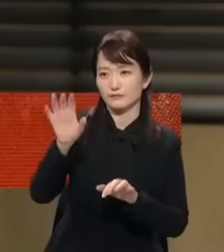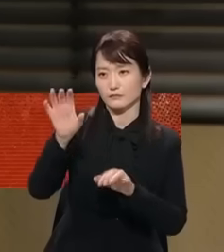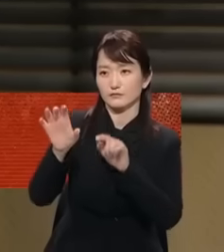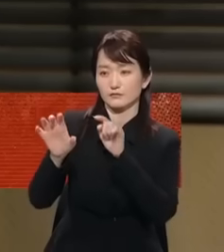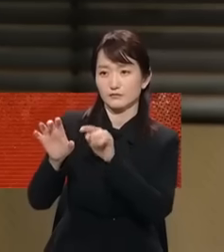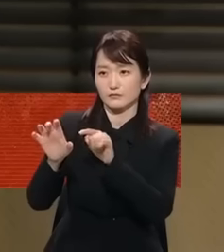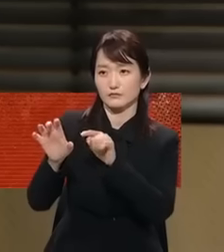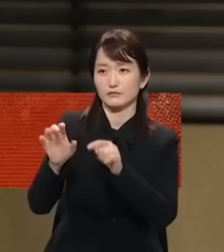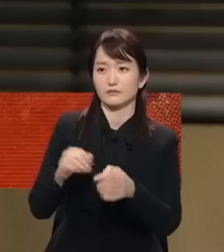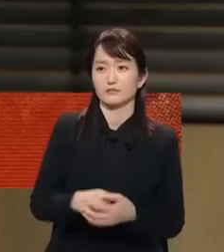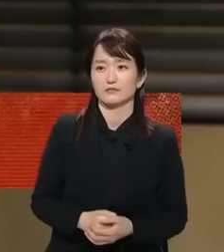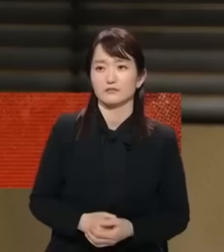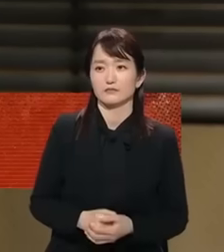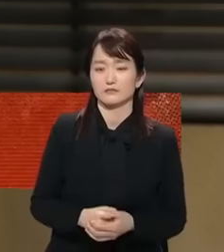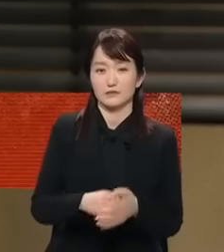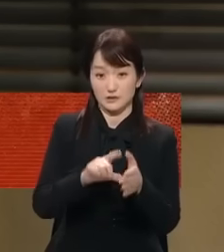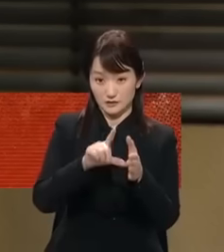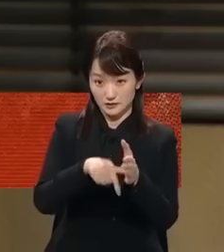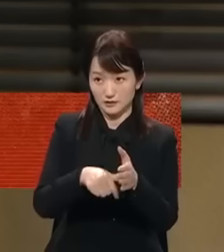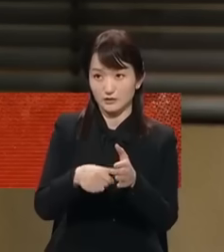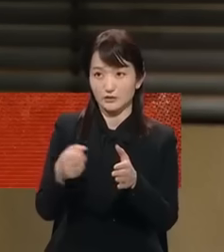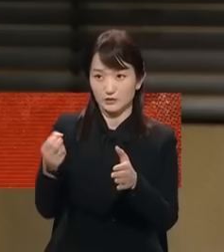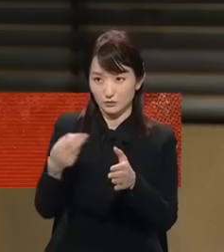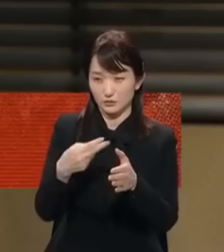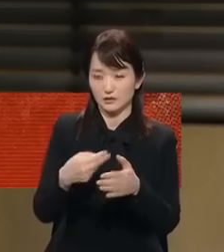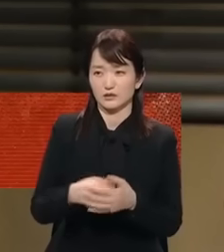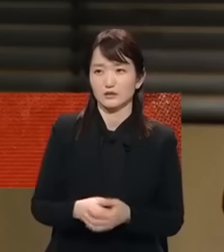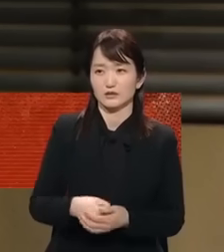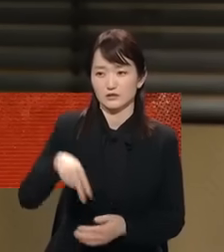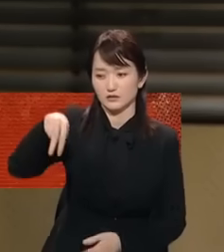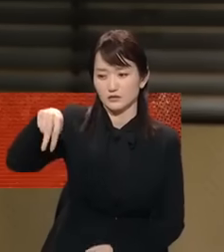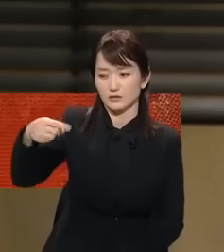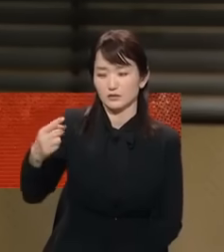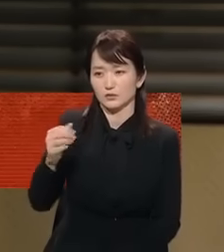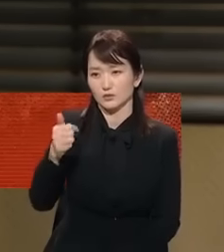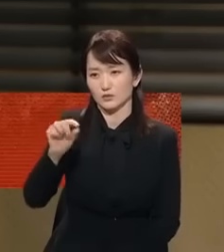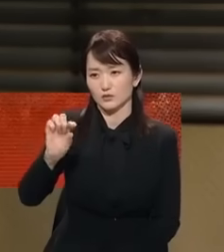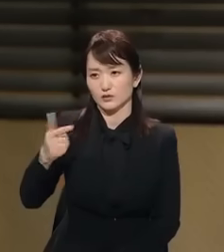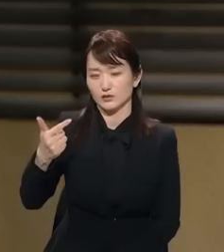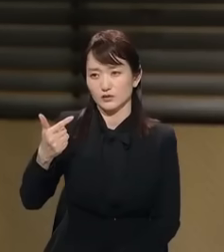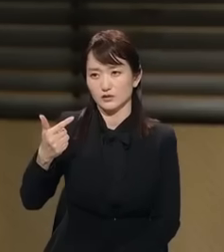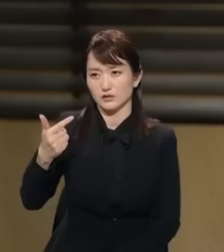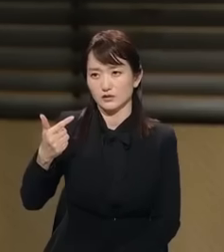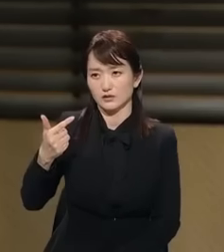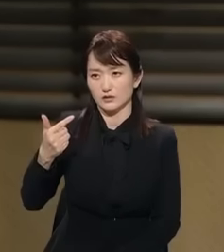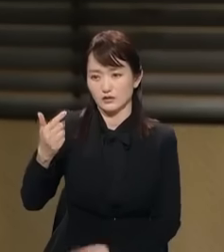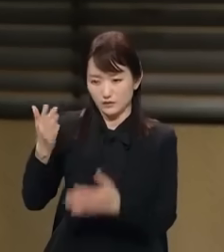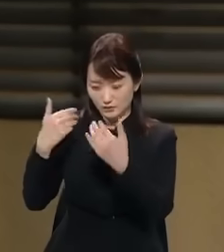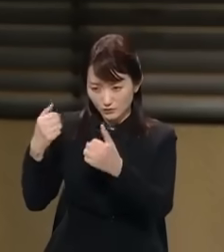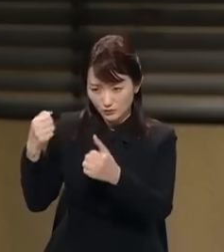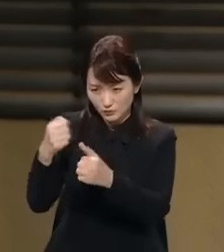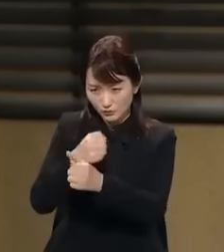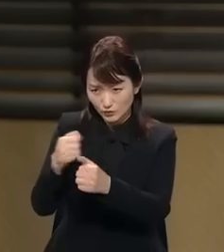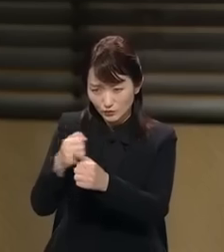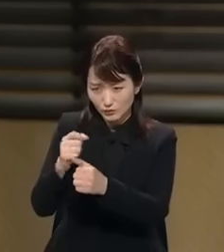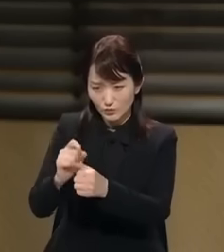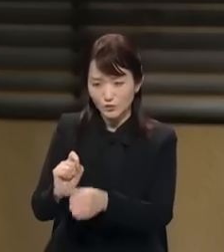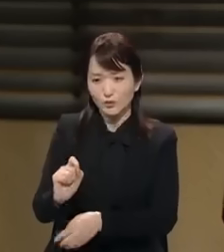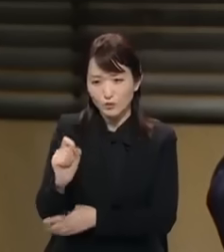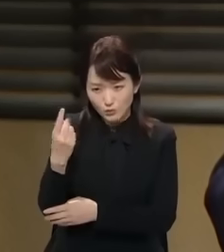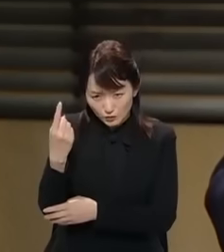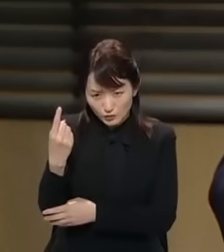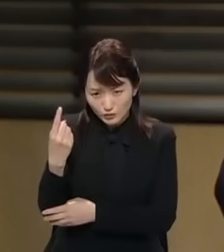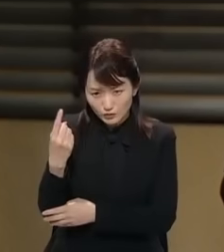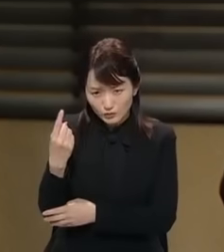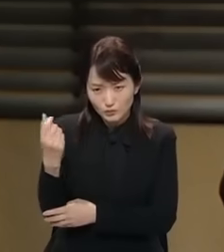이걸 얘기 요 시기도 그렇고 그러니까 아마 송아영 씨 것 때문에 학폭의 논란이 제주화가 돼 있는 시기에 또 글을 올렸다는 부분이 악질적으로